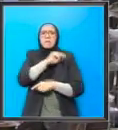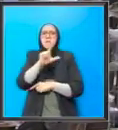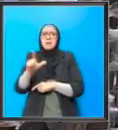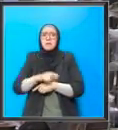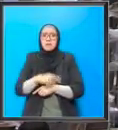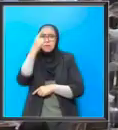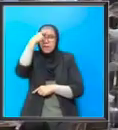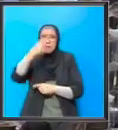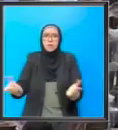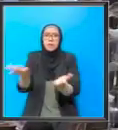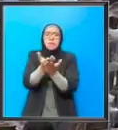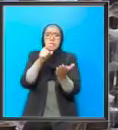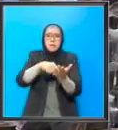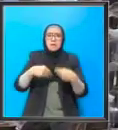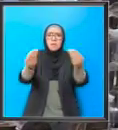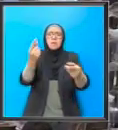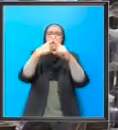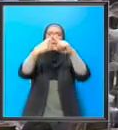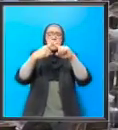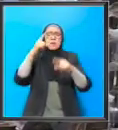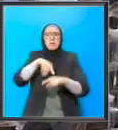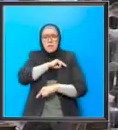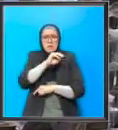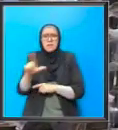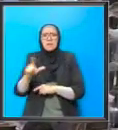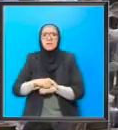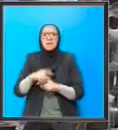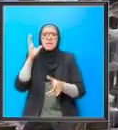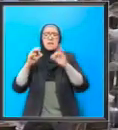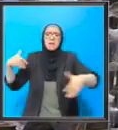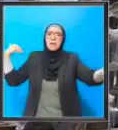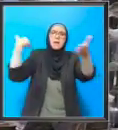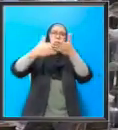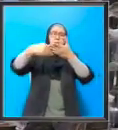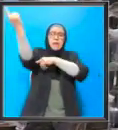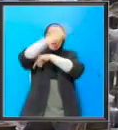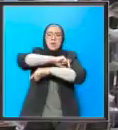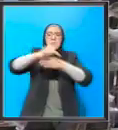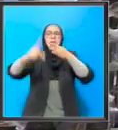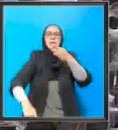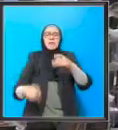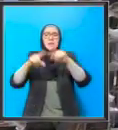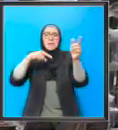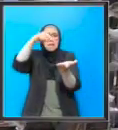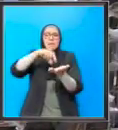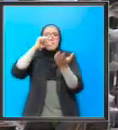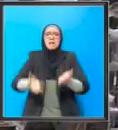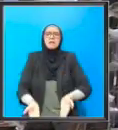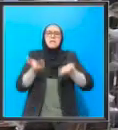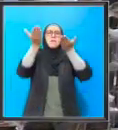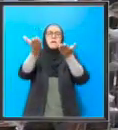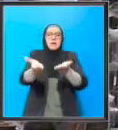Ini dibawa ke dewan menteri kalau menteri rasa sampai hari kiamat pun benda ini tapi akan naik ke dewan